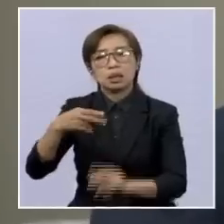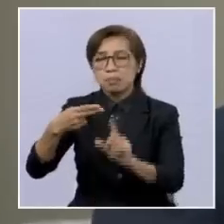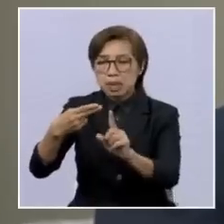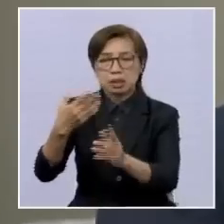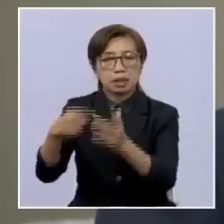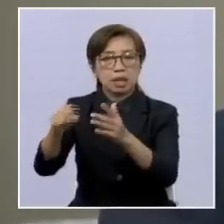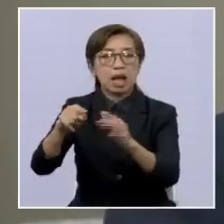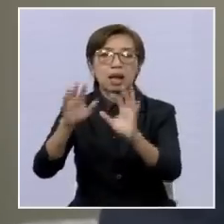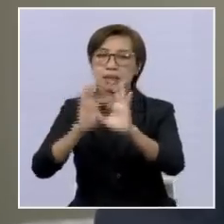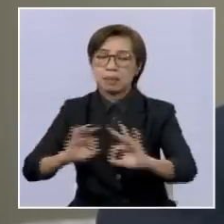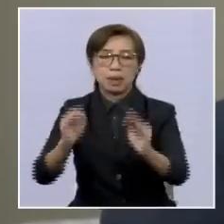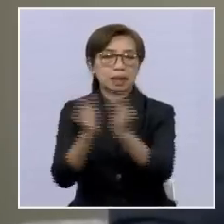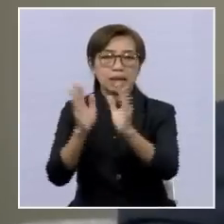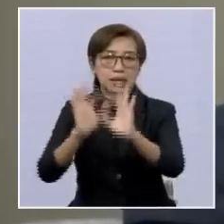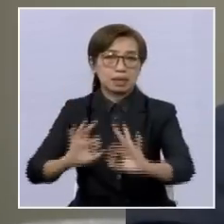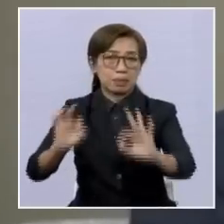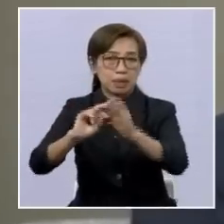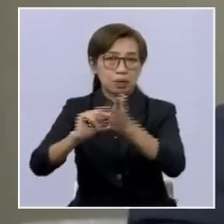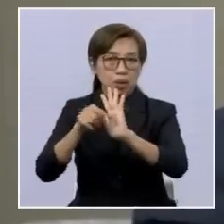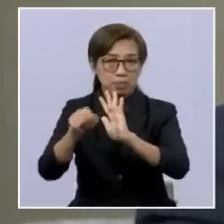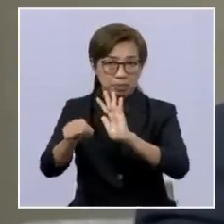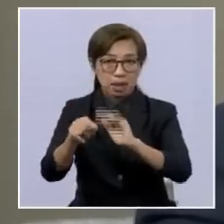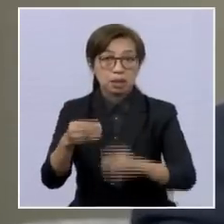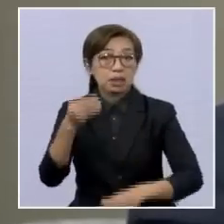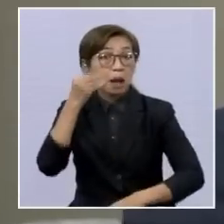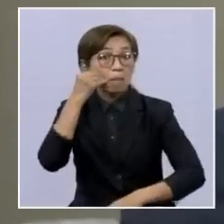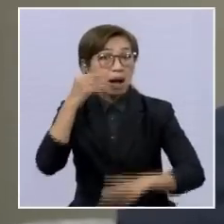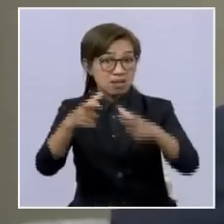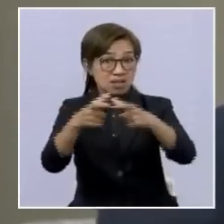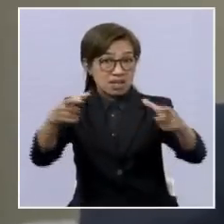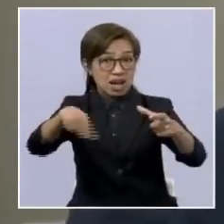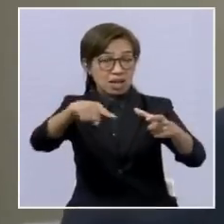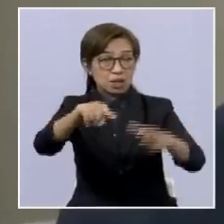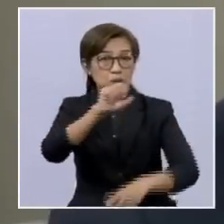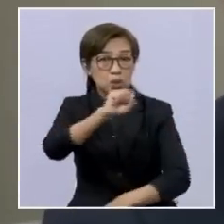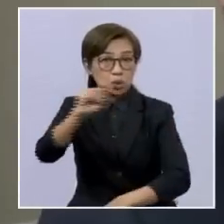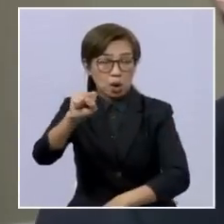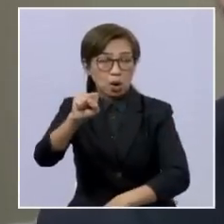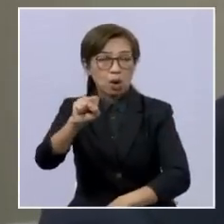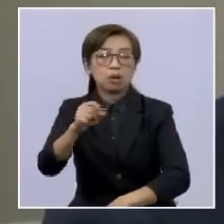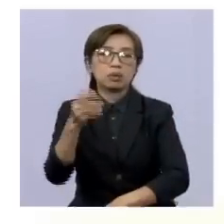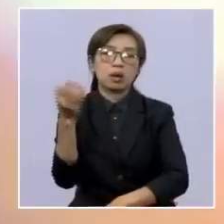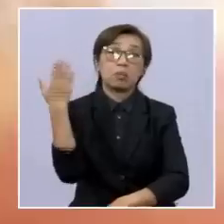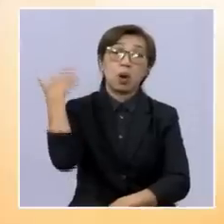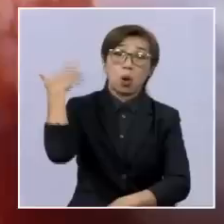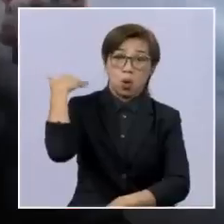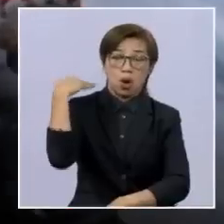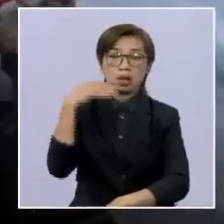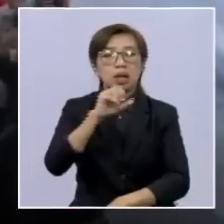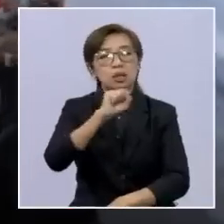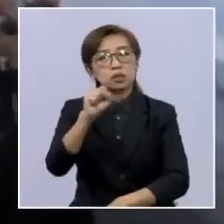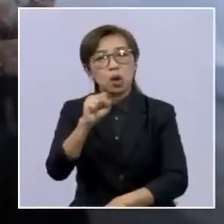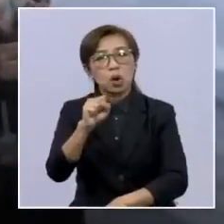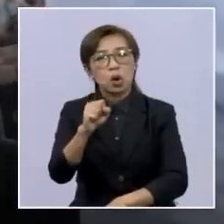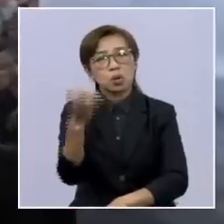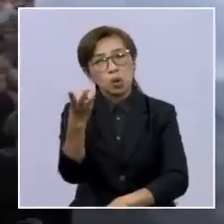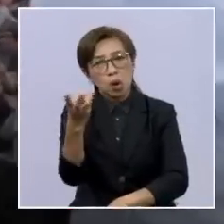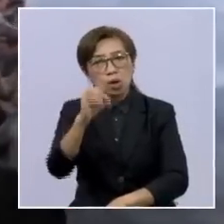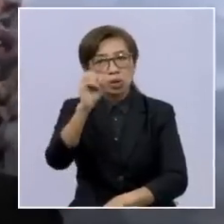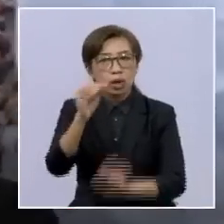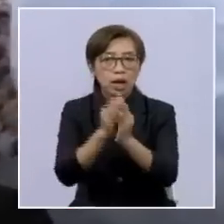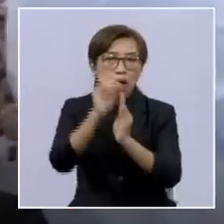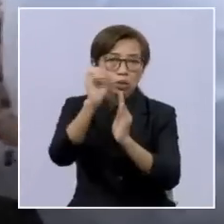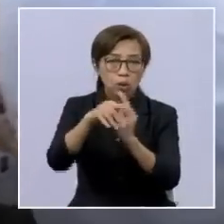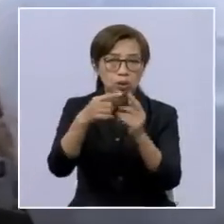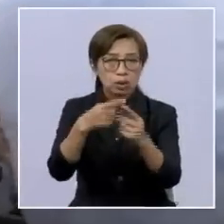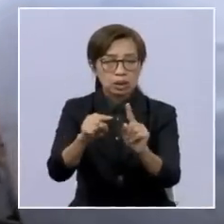ด ความหมายหมด แปลว่าบ้านใหญ่ที่โอเคคุณอาจจะดรอปลงละในช่วงก่อนหน้านี้แต่ว่าพรรคการเมืองเขาก็เห็นศัก